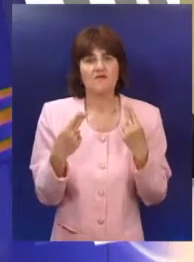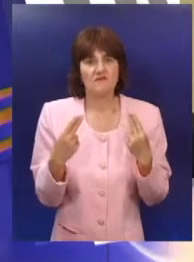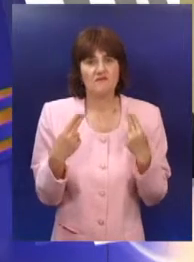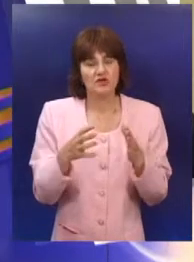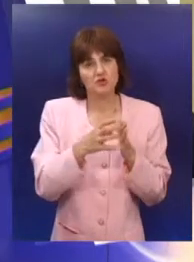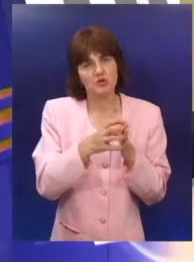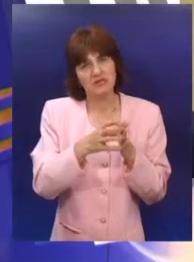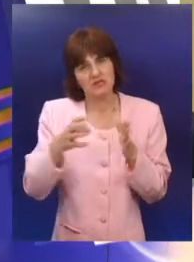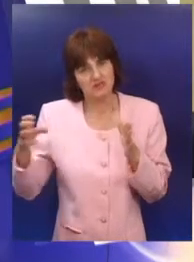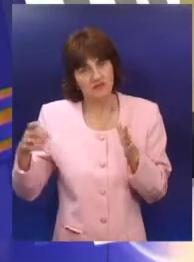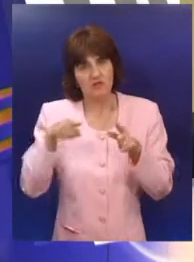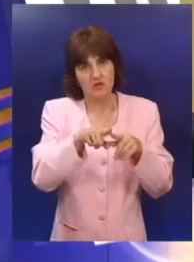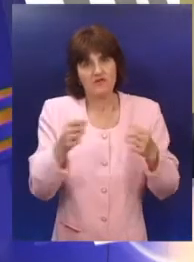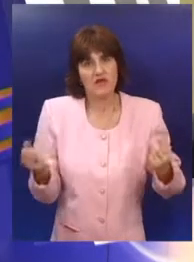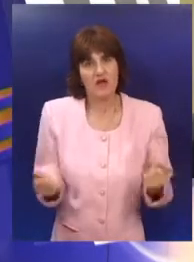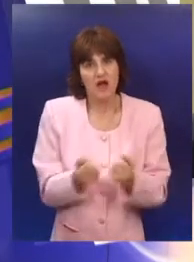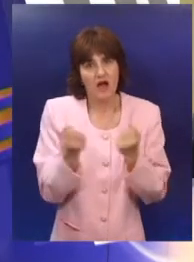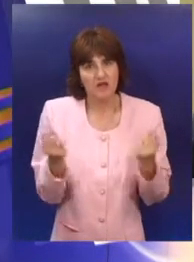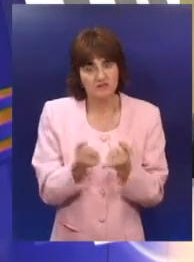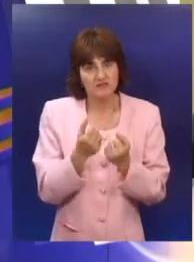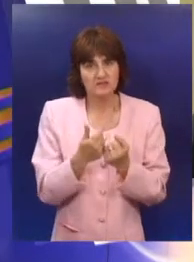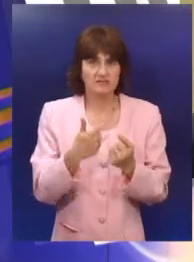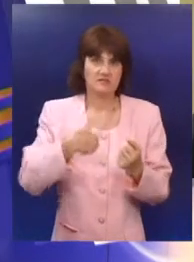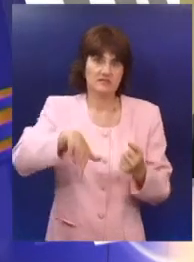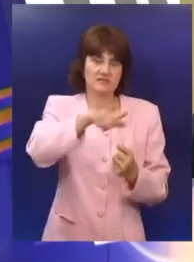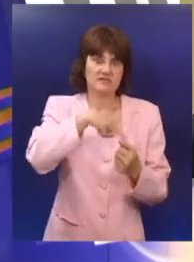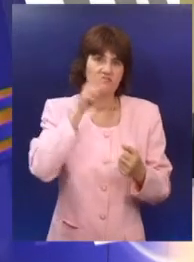neophodnost nastavka tih aktivnosti,